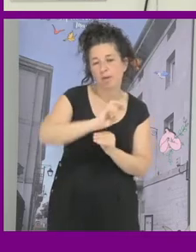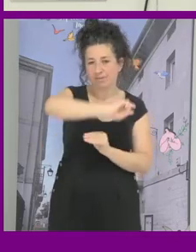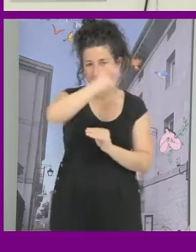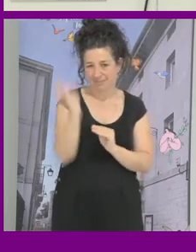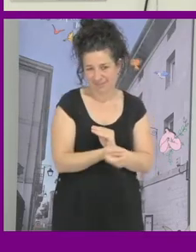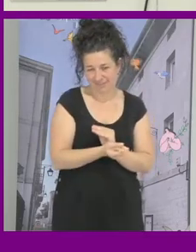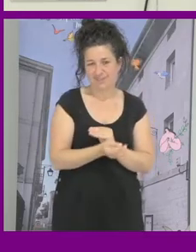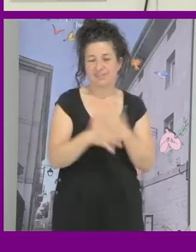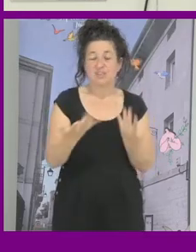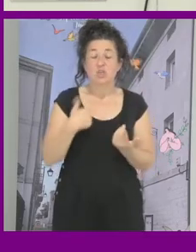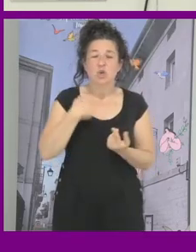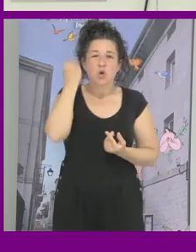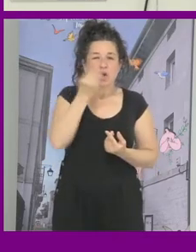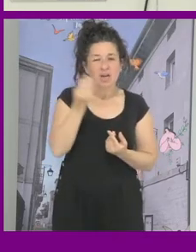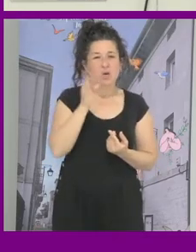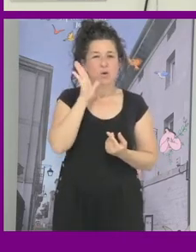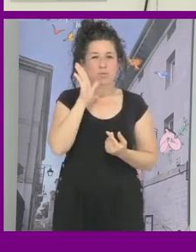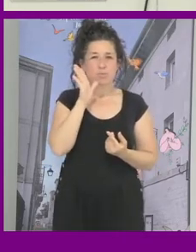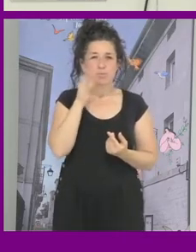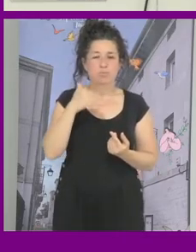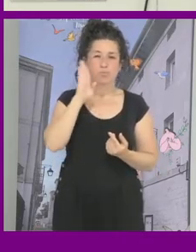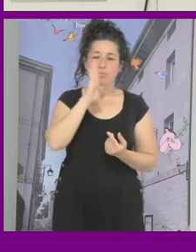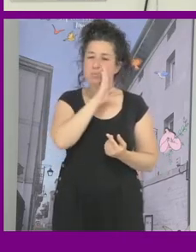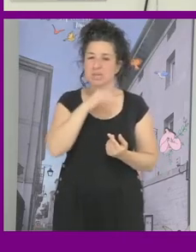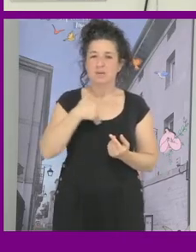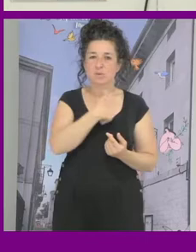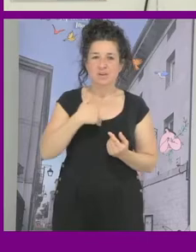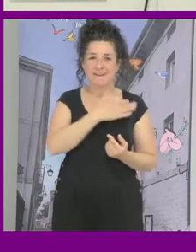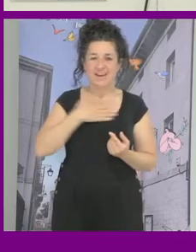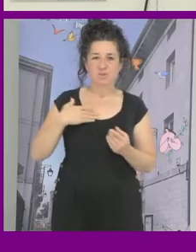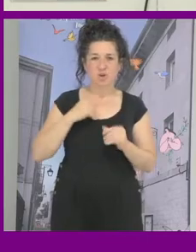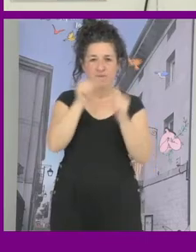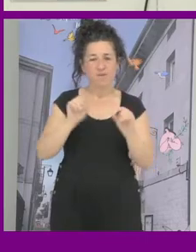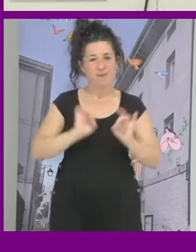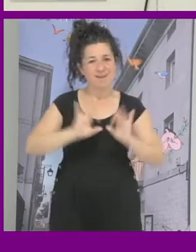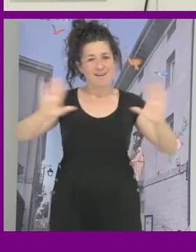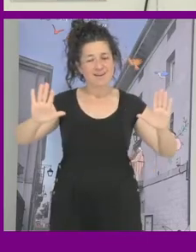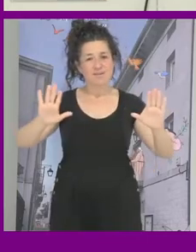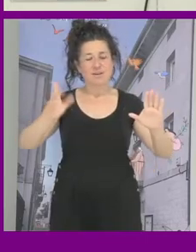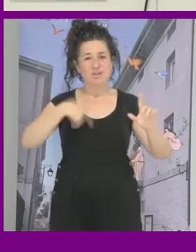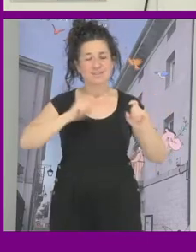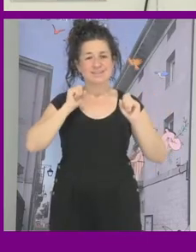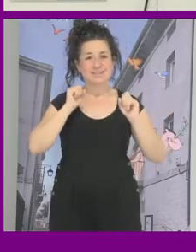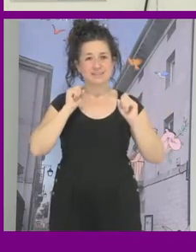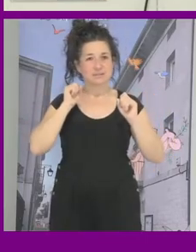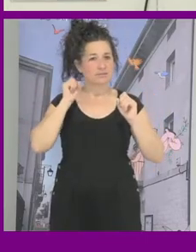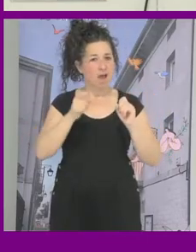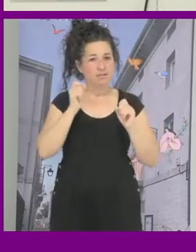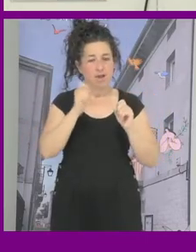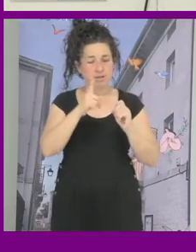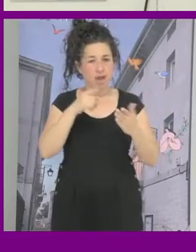ba, amatasun boioak modu askagarri batean bizi nahi ditugunean, ba, etengabe topo egiten dugula hainbat